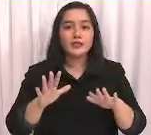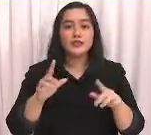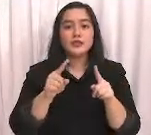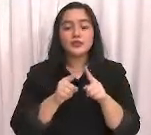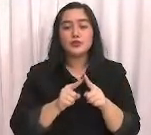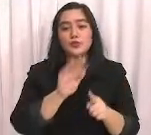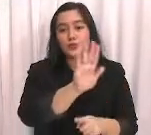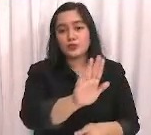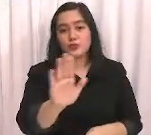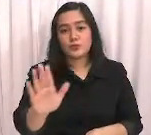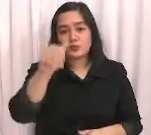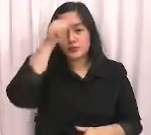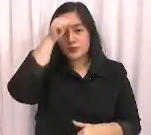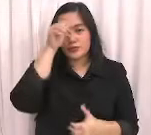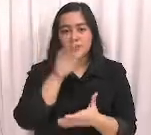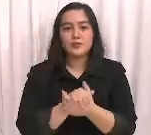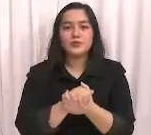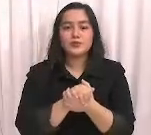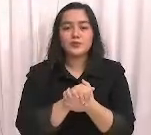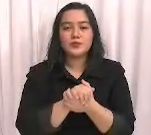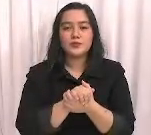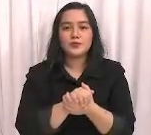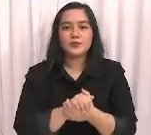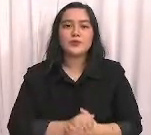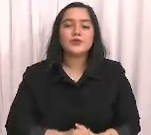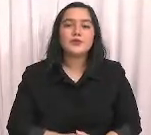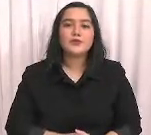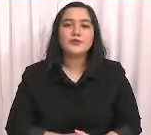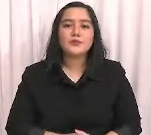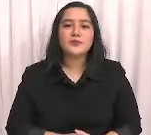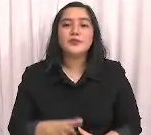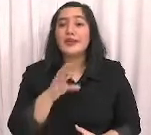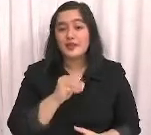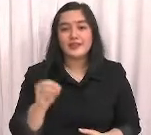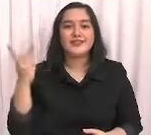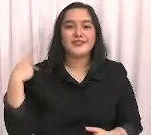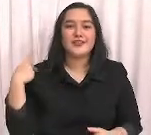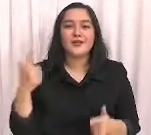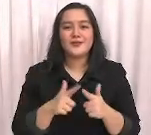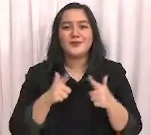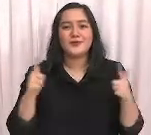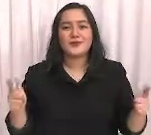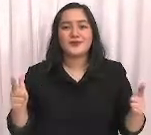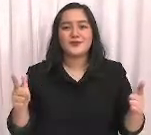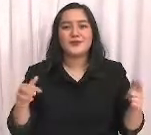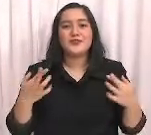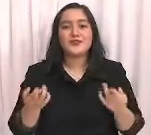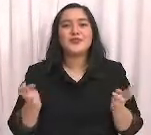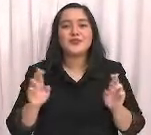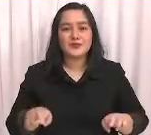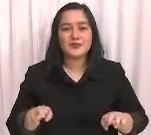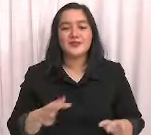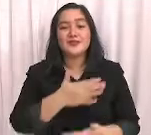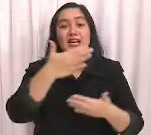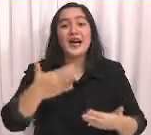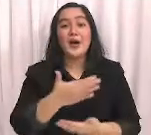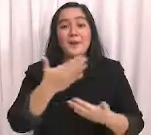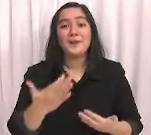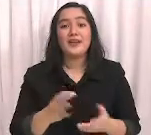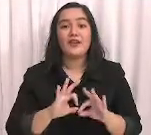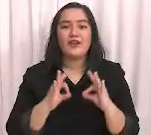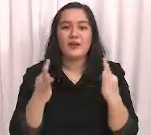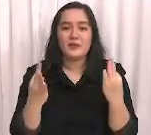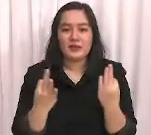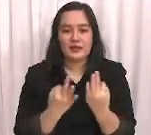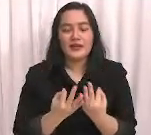na maganda ho ang magiging resulta nito sa inyong pamilya. Masaya ang pamilya, mga kapatid, no? Yan